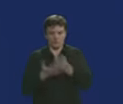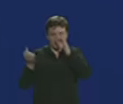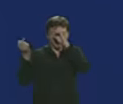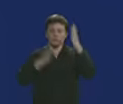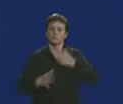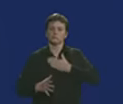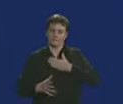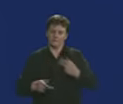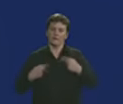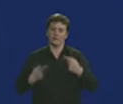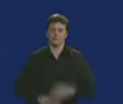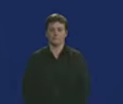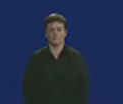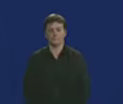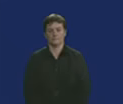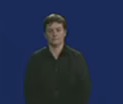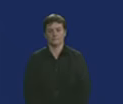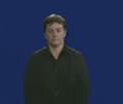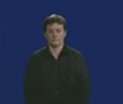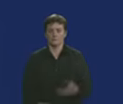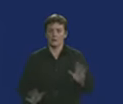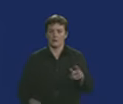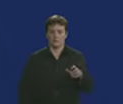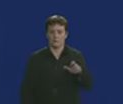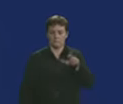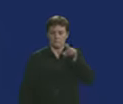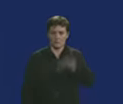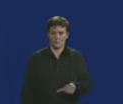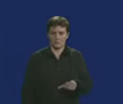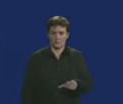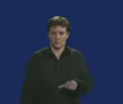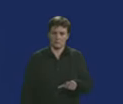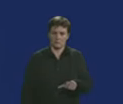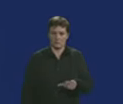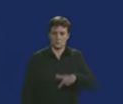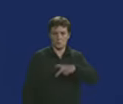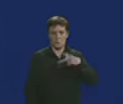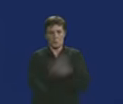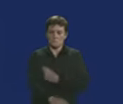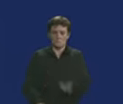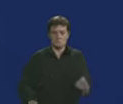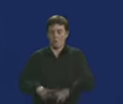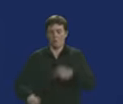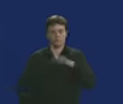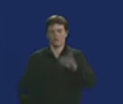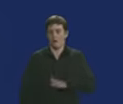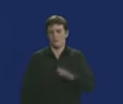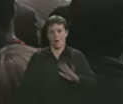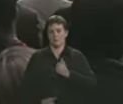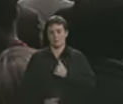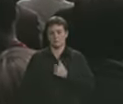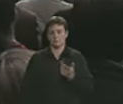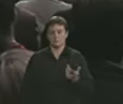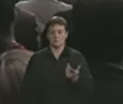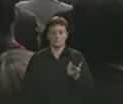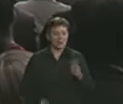que nous avons de la vie. Jamais je n'accepterai qu'on puisse inoculer la mort pour des raisons